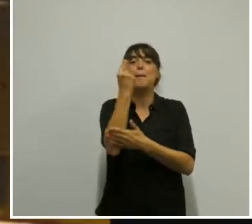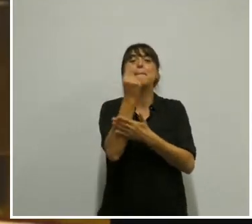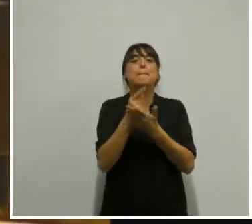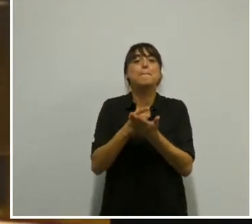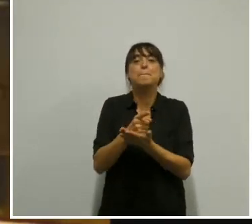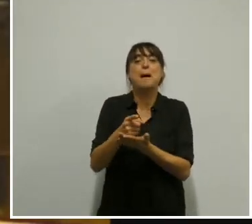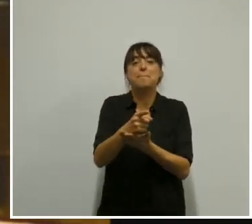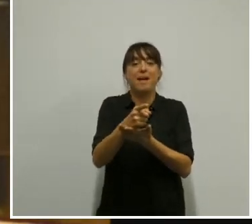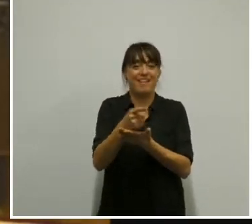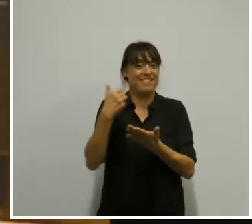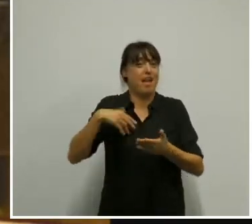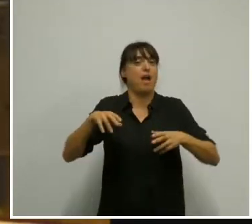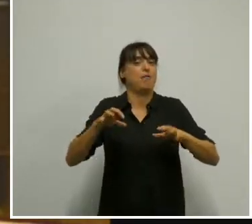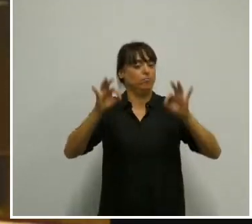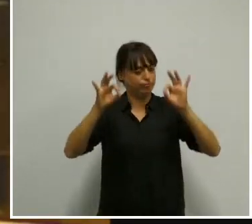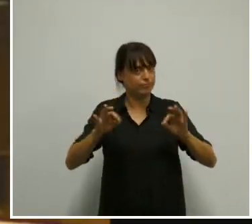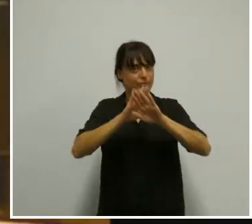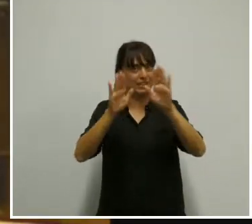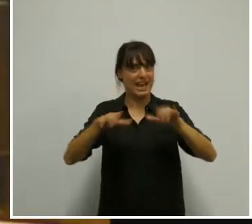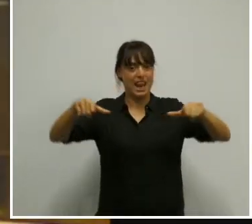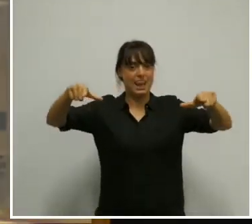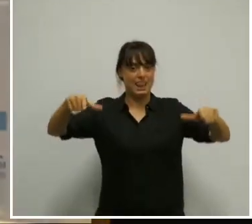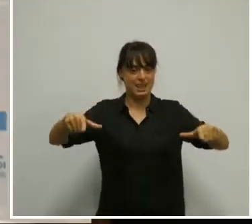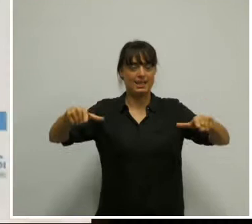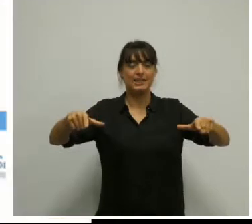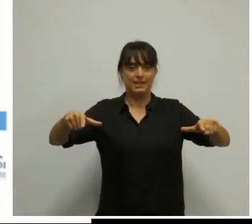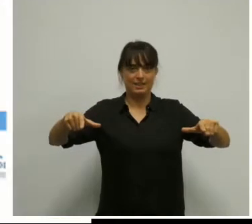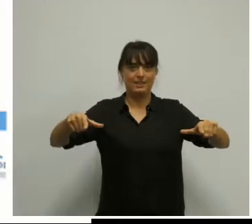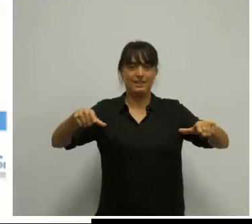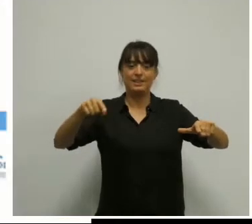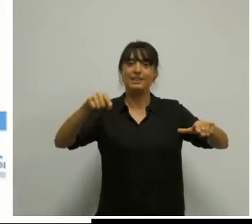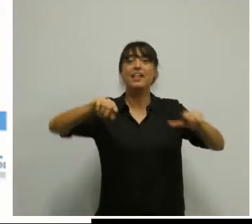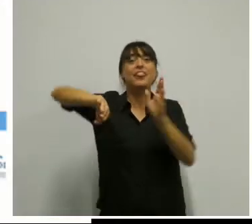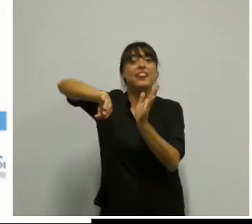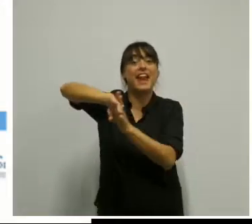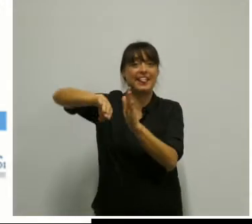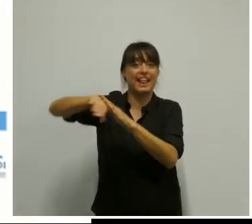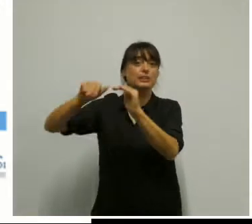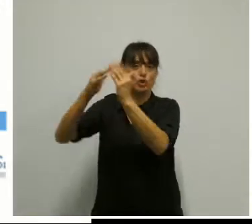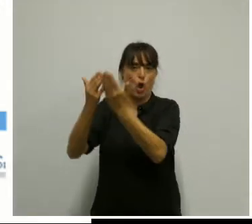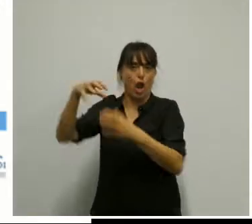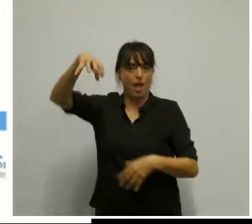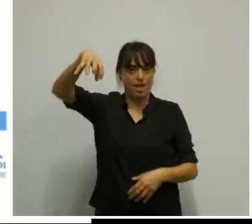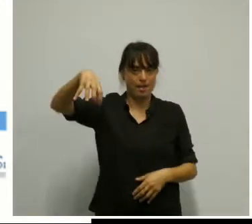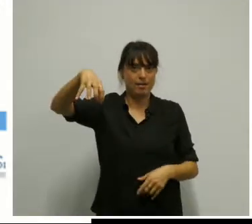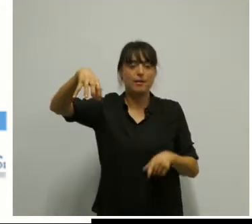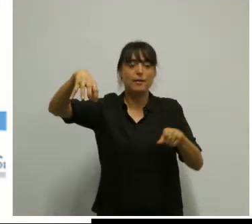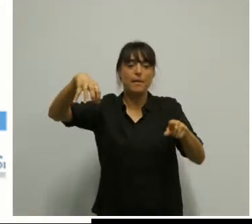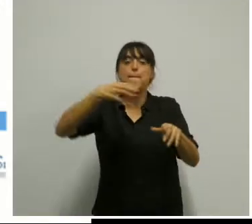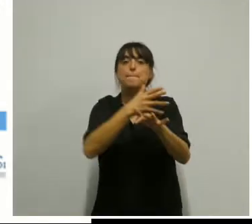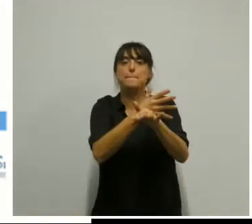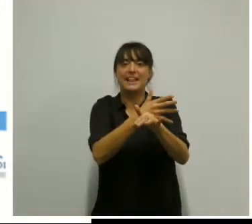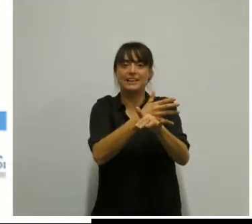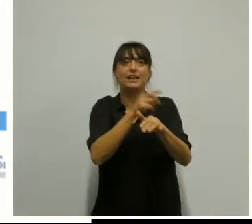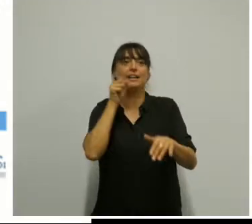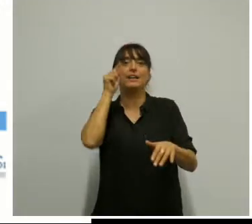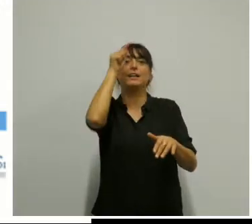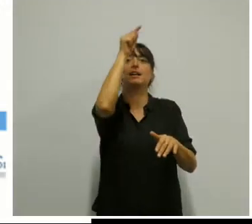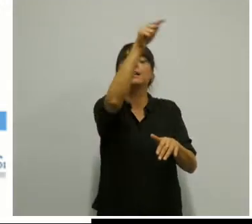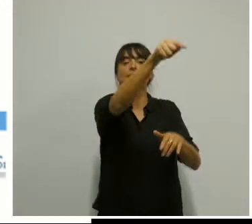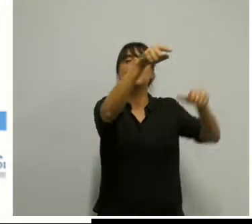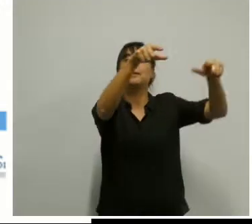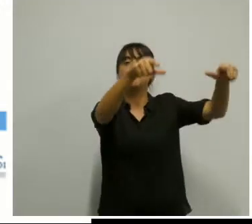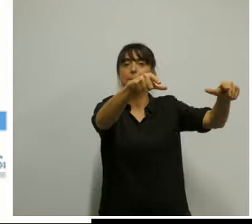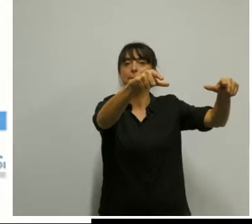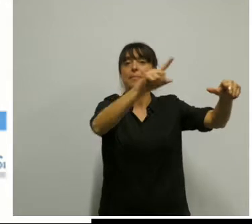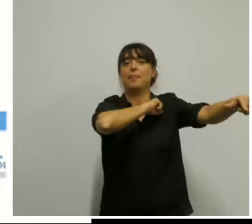és el pati, és la part de l'escola, la part vostra dreta és l'escola, aquest és el pati. Veieu que hi ha una zona de pista esportiva bastant àmplia, però